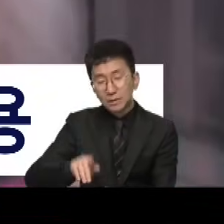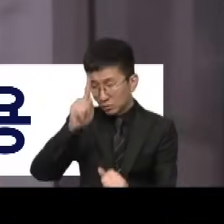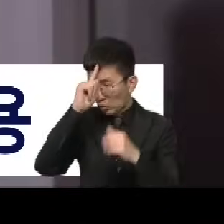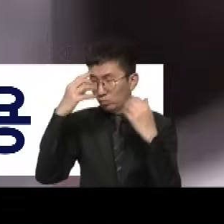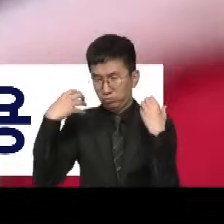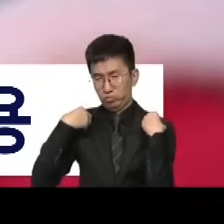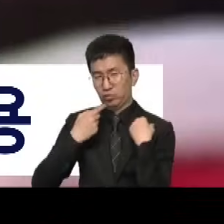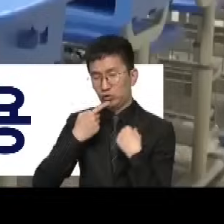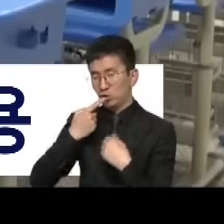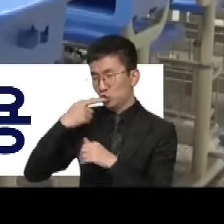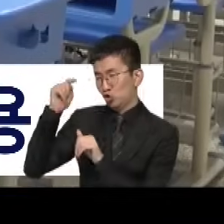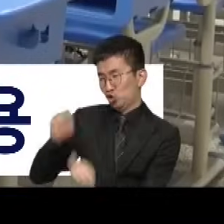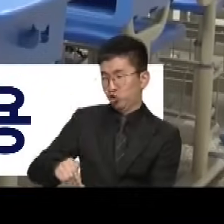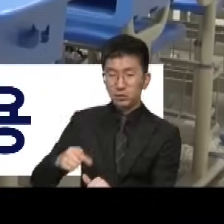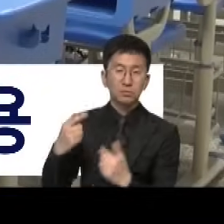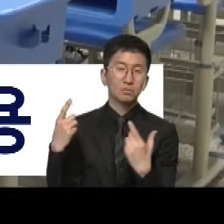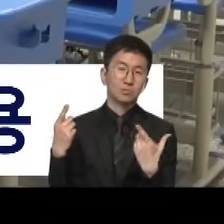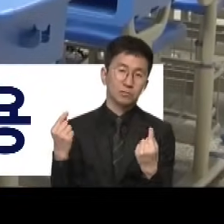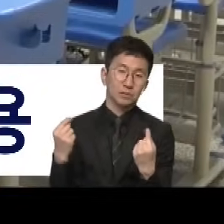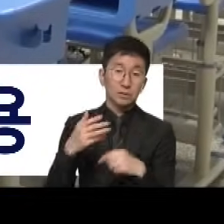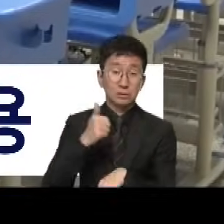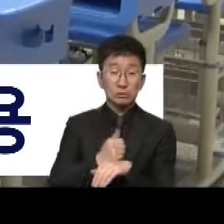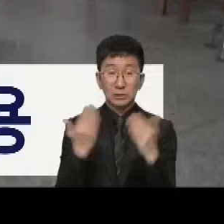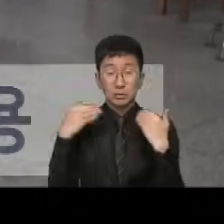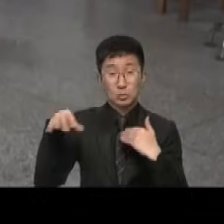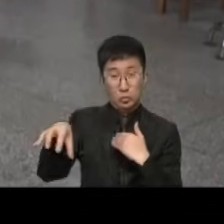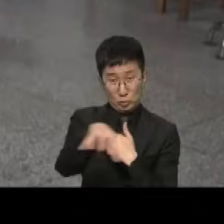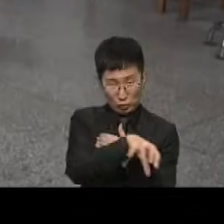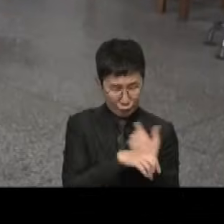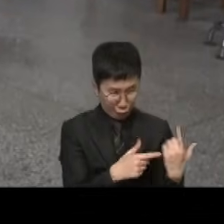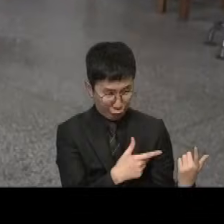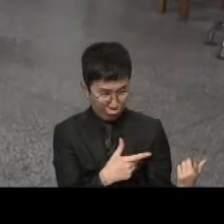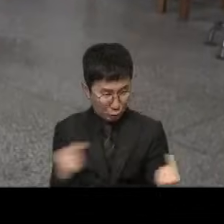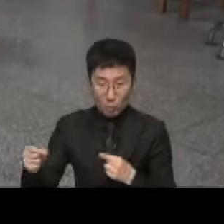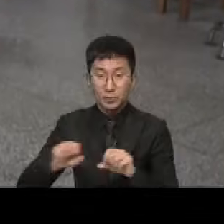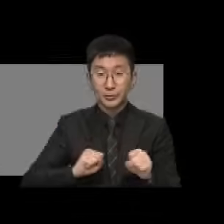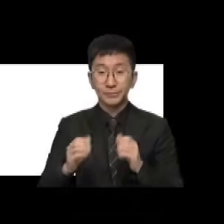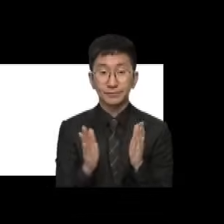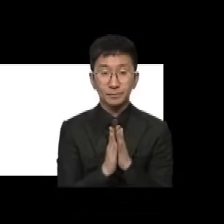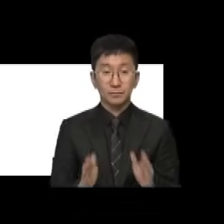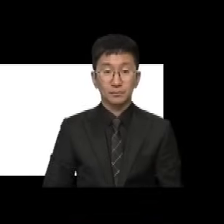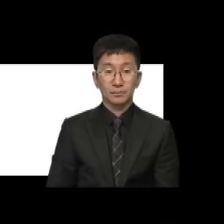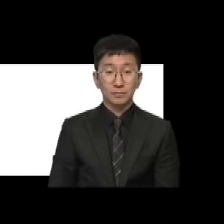중앙정부 지시사항인 만큼 각급 학교에 적용되고 있습니다.